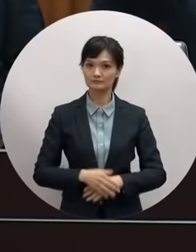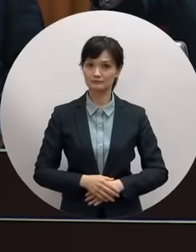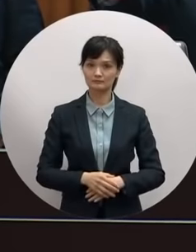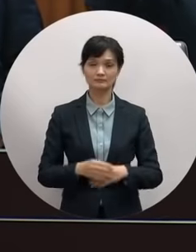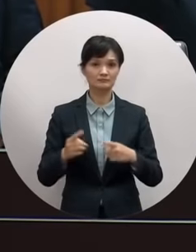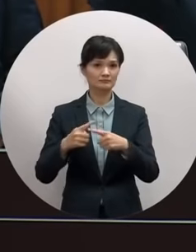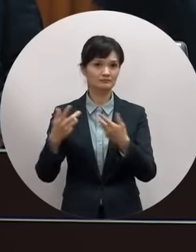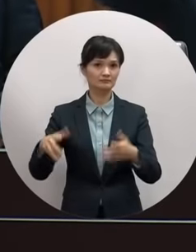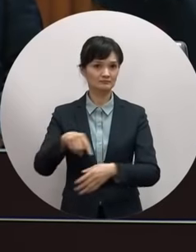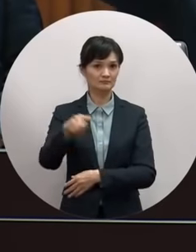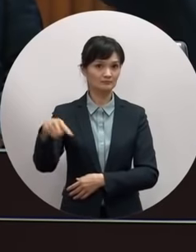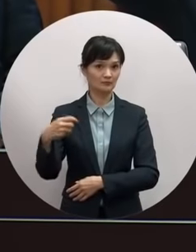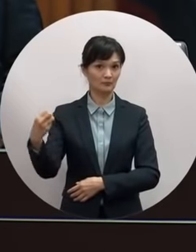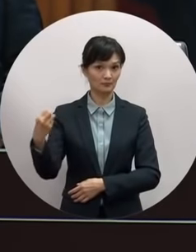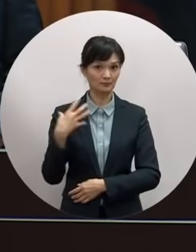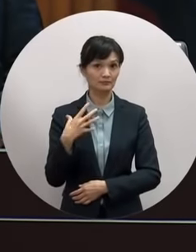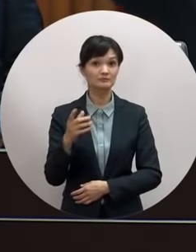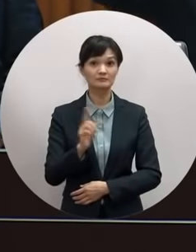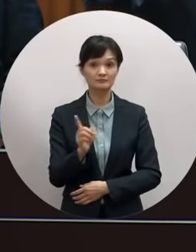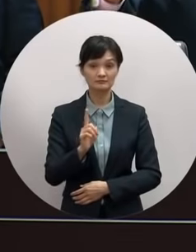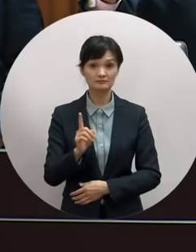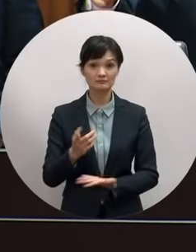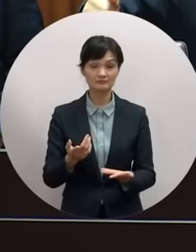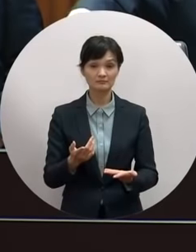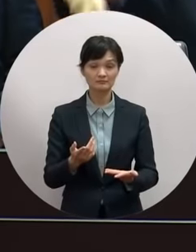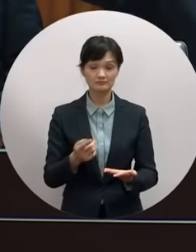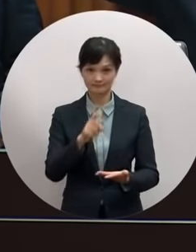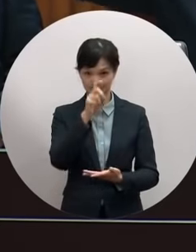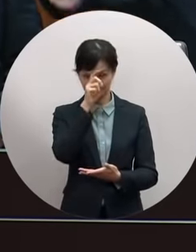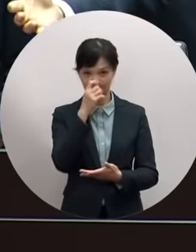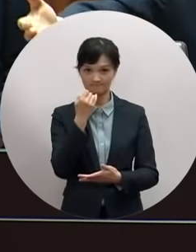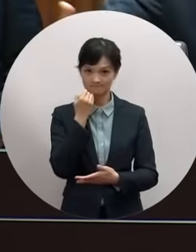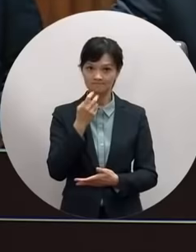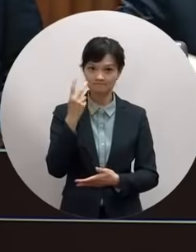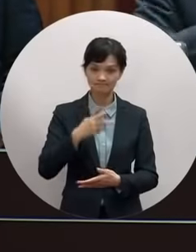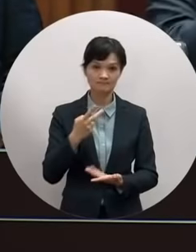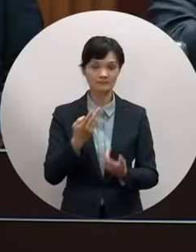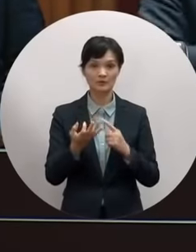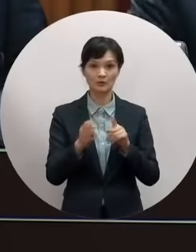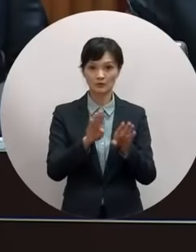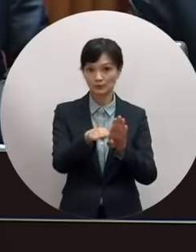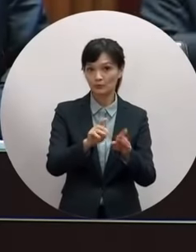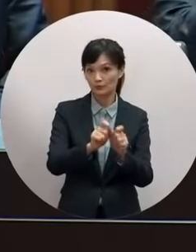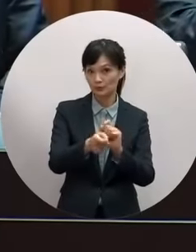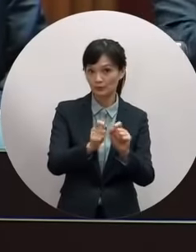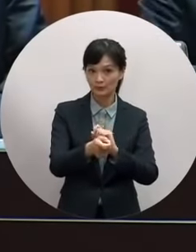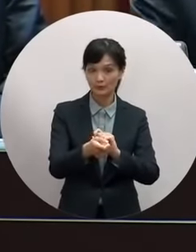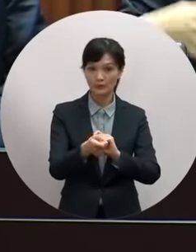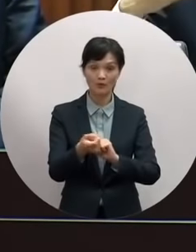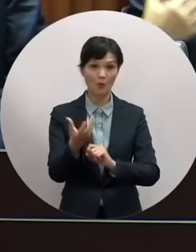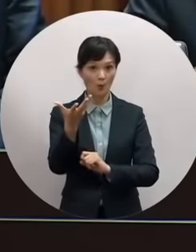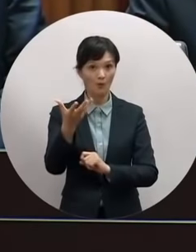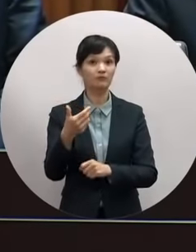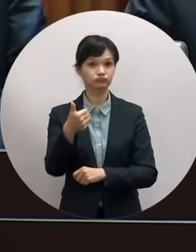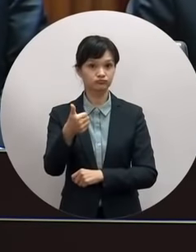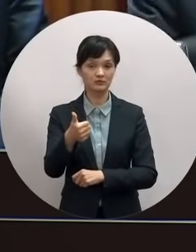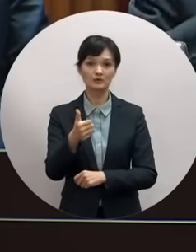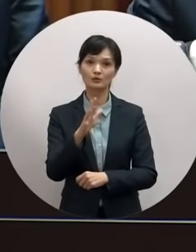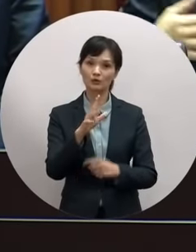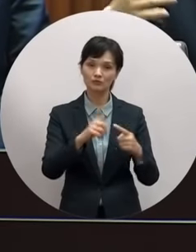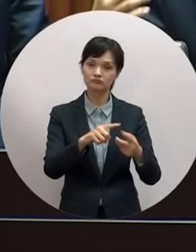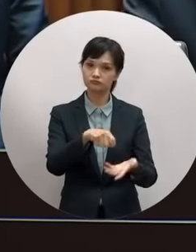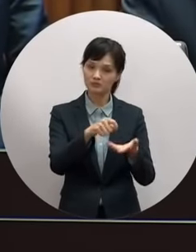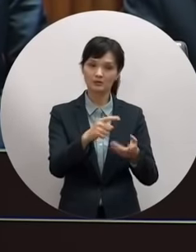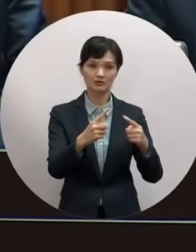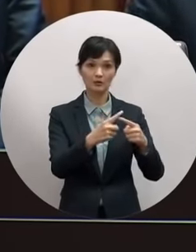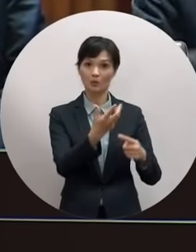他创造财政最对优啊，创造税最好。有的说人口最多，